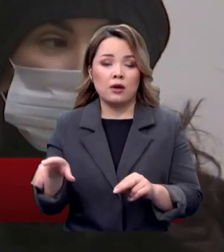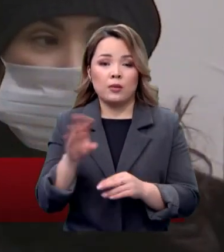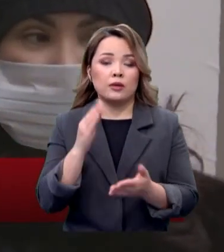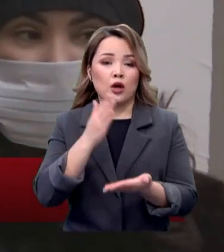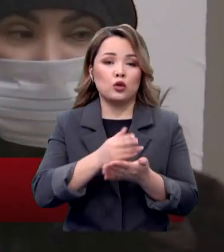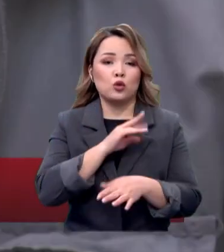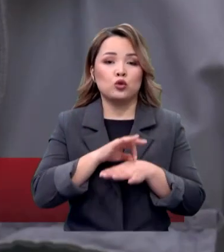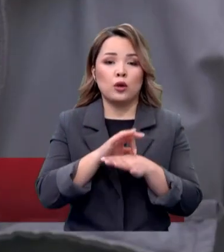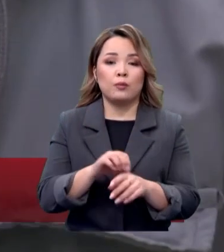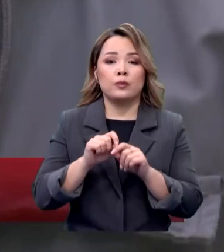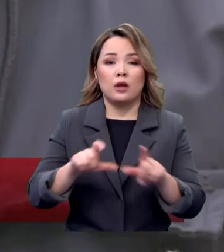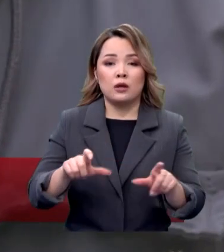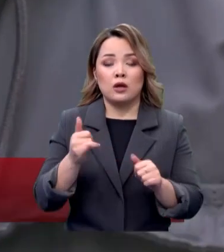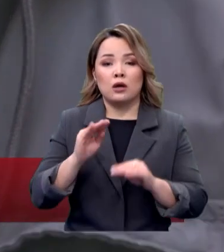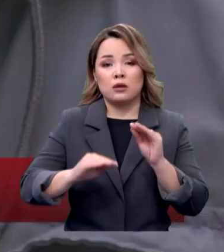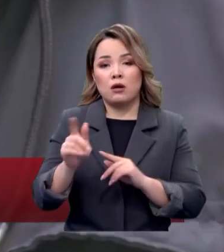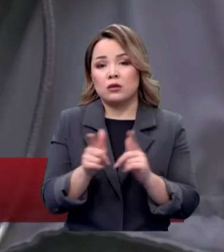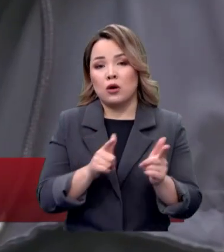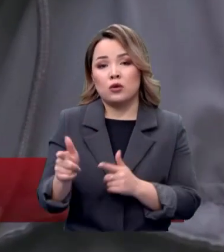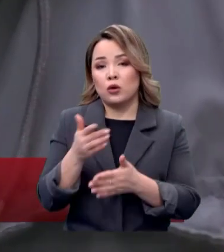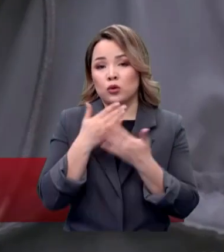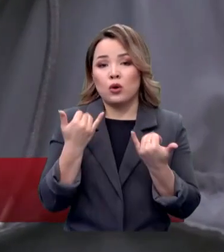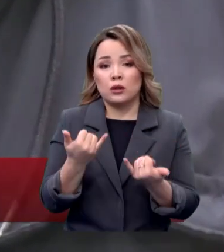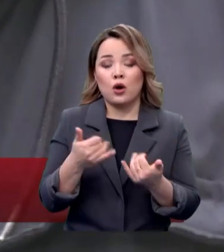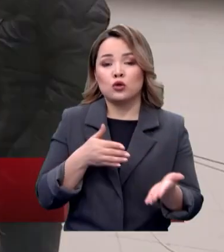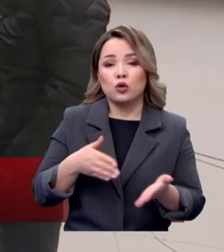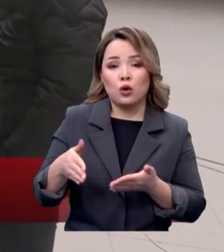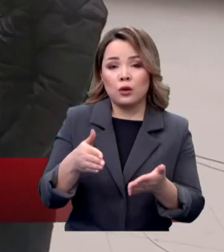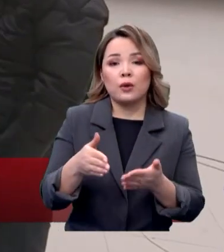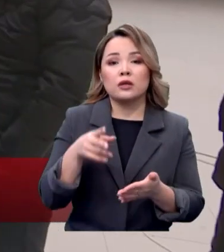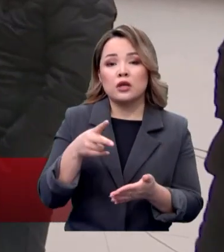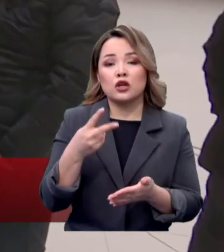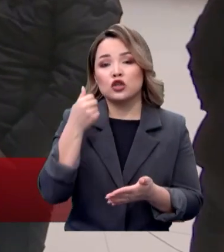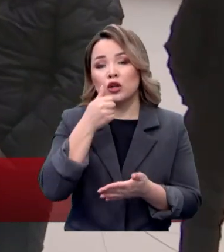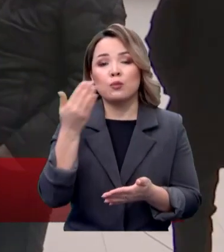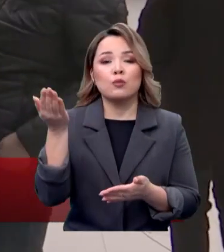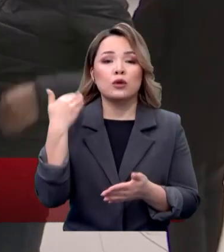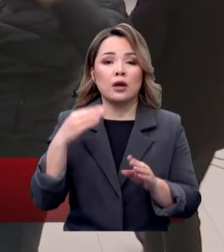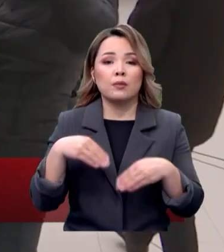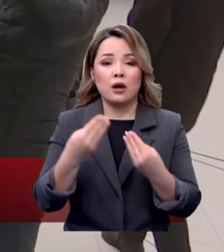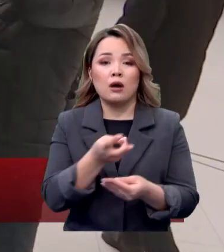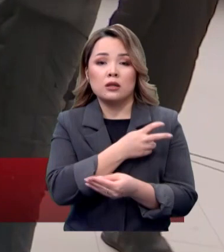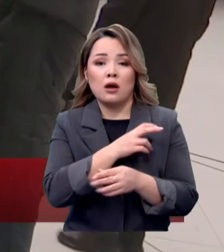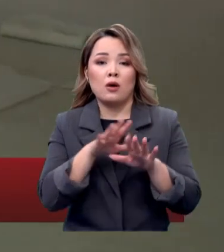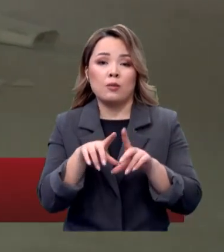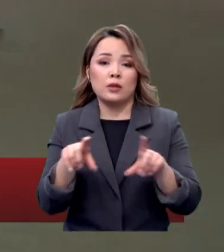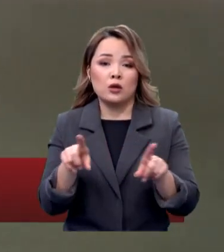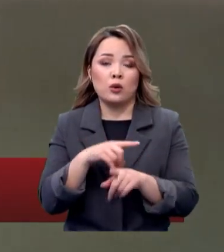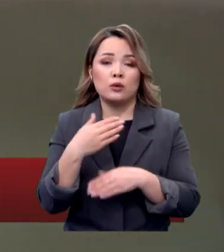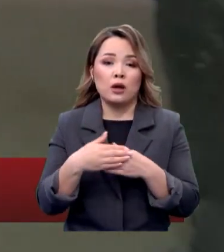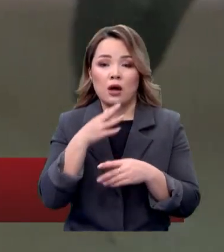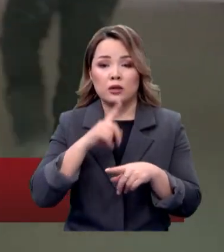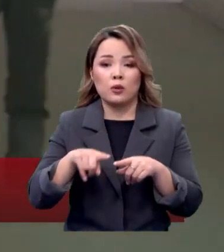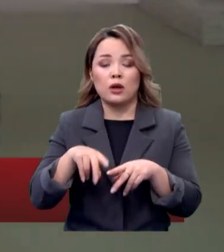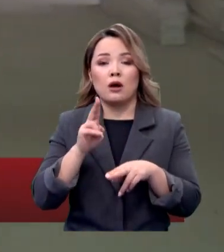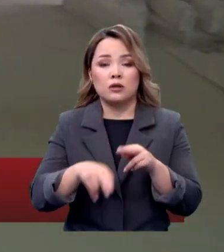істейтін білім бөлімі әлі жасақталмаған. Бұған қоса жол мен 2 жыл бұрын берілу керек болған аурухана жыры да жақын арада